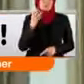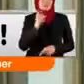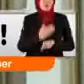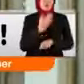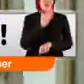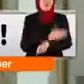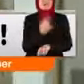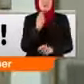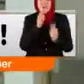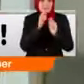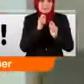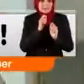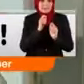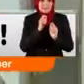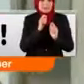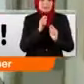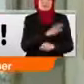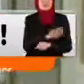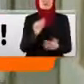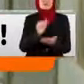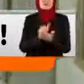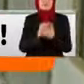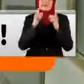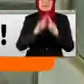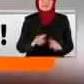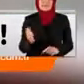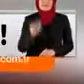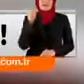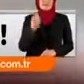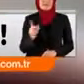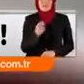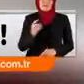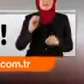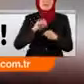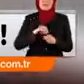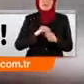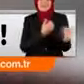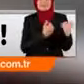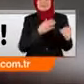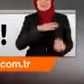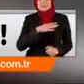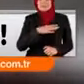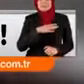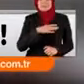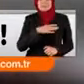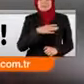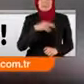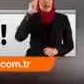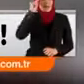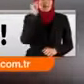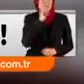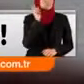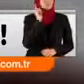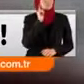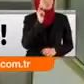ve sosyal medya hesabını daha iyi yönetebilmek için destek istedi bana Amerikalı ünlü bir derginin editörü yorum diye